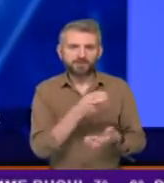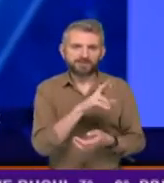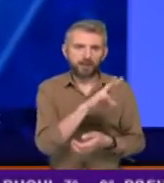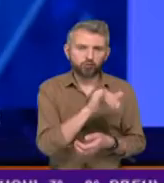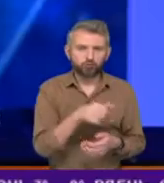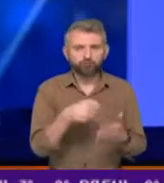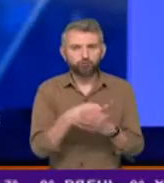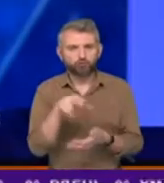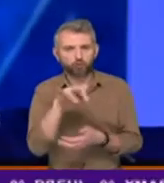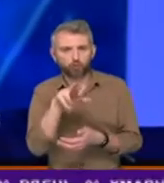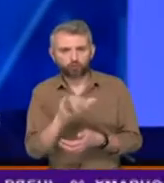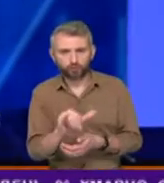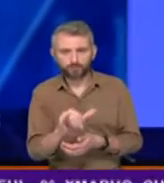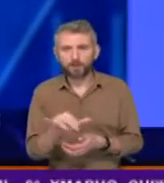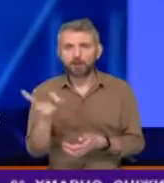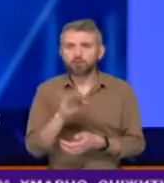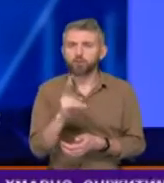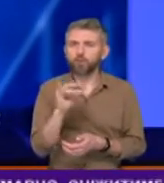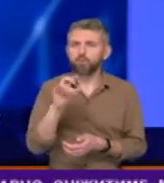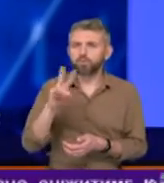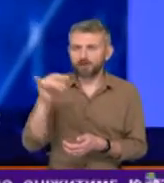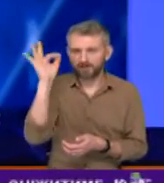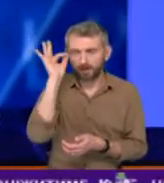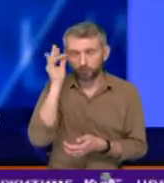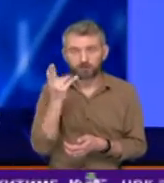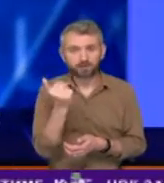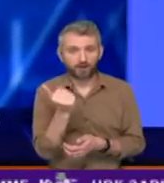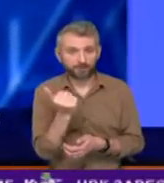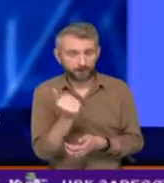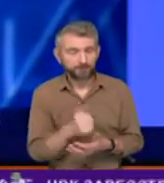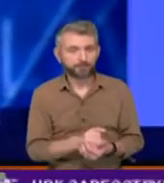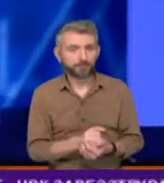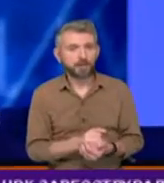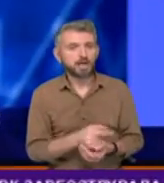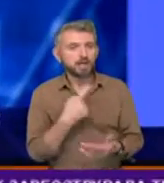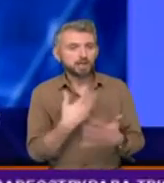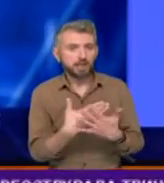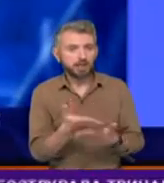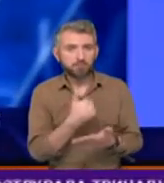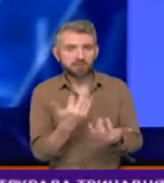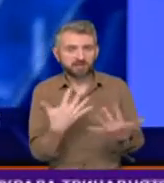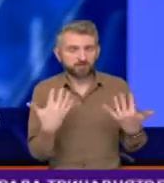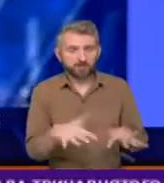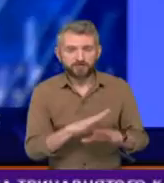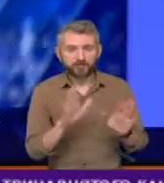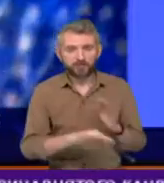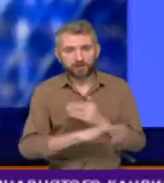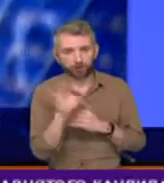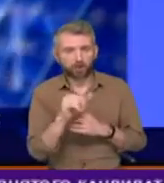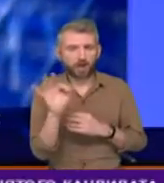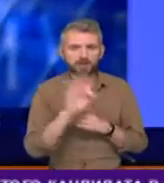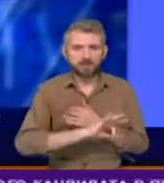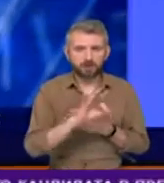пісні. Та-да, вони про Чубинського. Кубань там згадують, так, ми да, то, читаємо. Так, то, здається, ми ж скільки втратили, не тільки на Сході, але й на